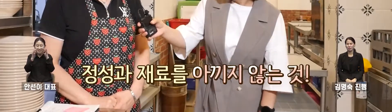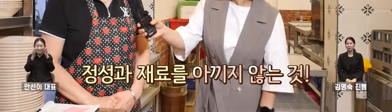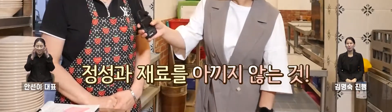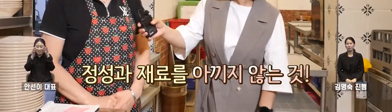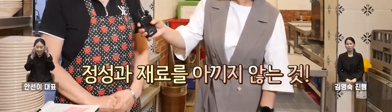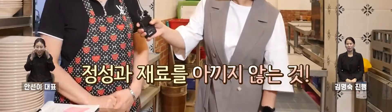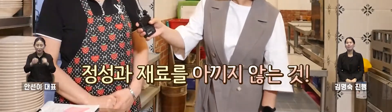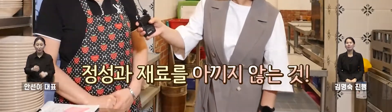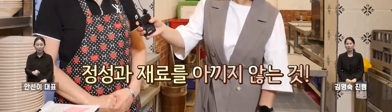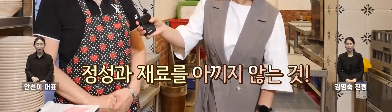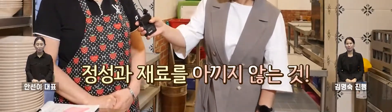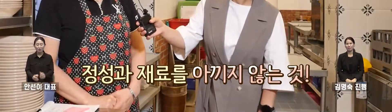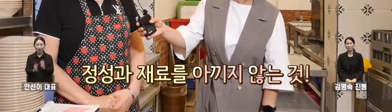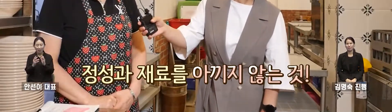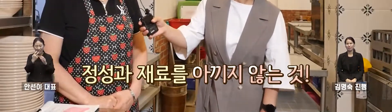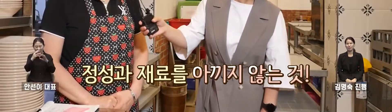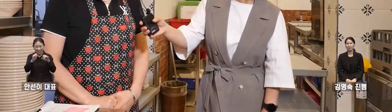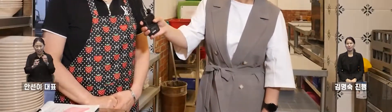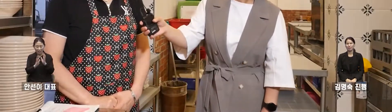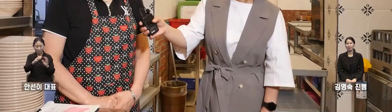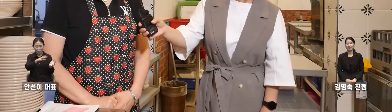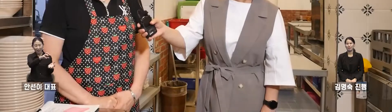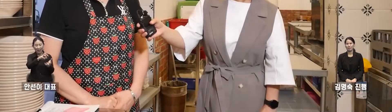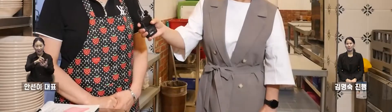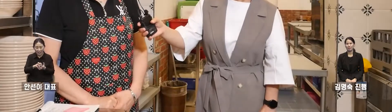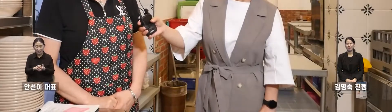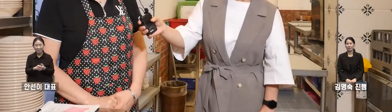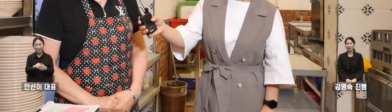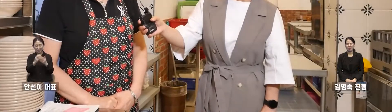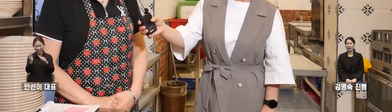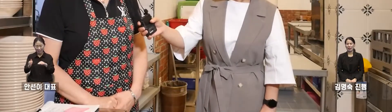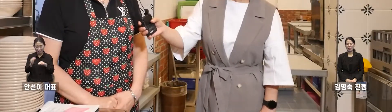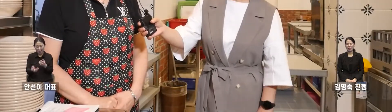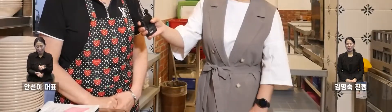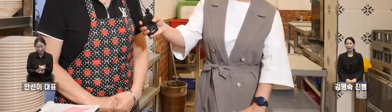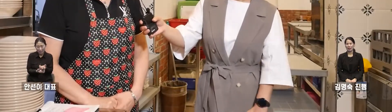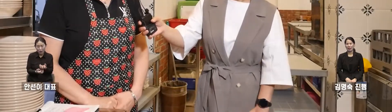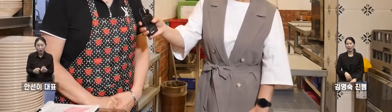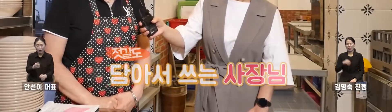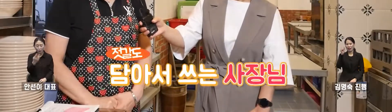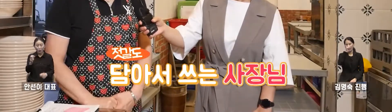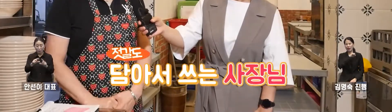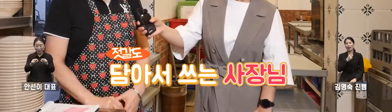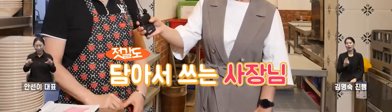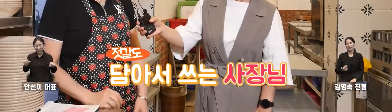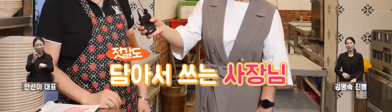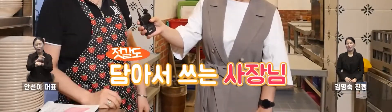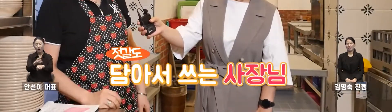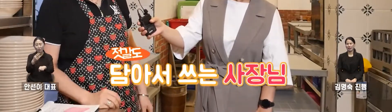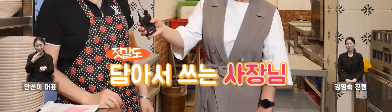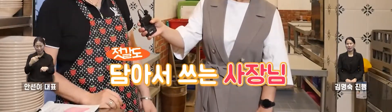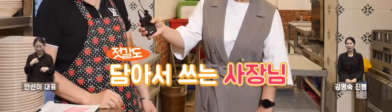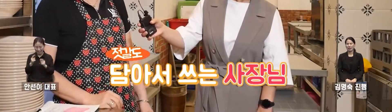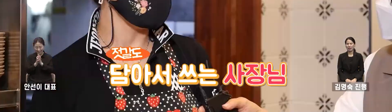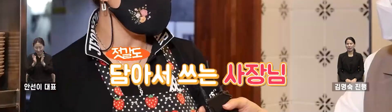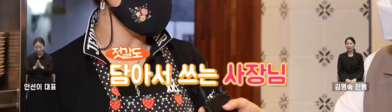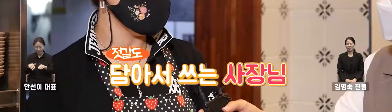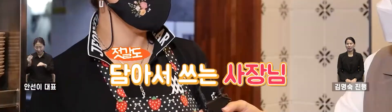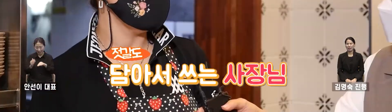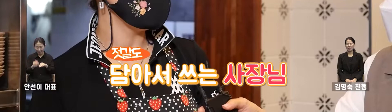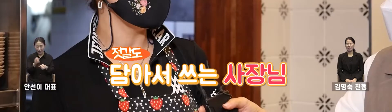양심껏 해드리고 재료 좋은 거 쓰고. 이제 음식을 저희가 직접 다 해요. 다. 예예. 예, 젓갈도 담아서